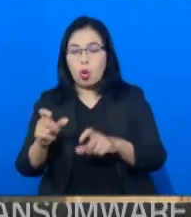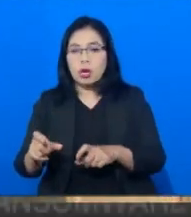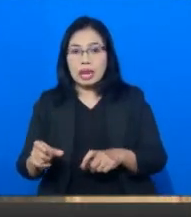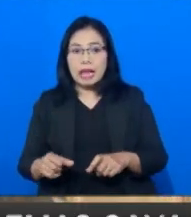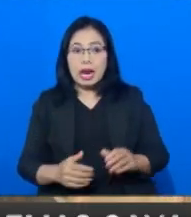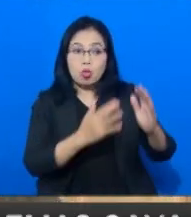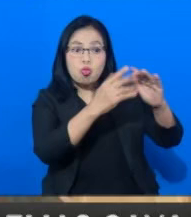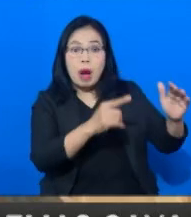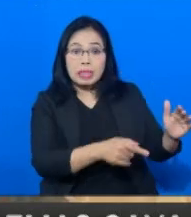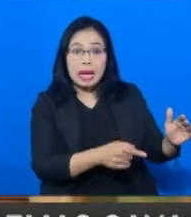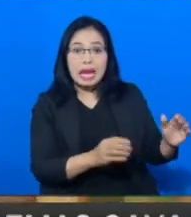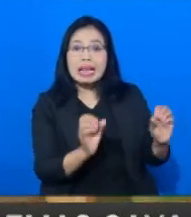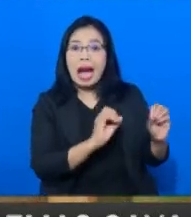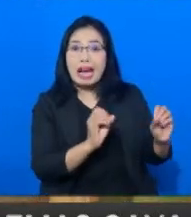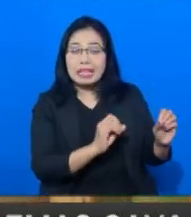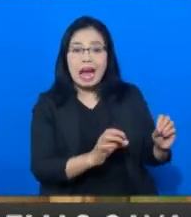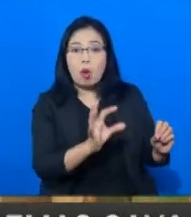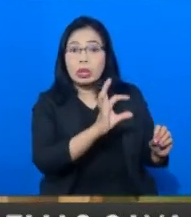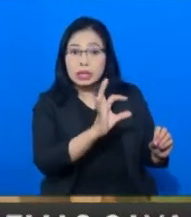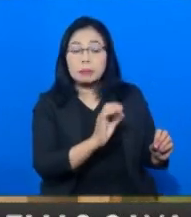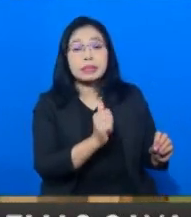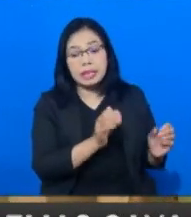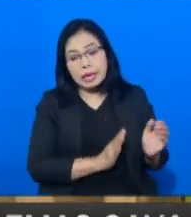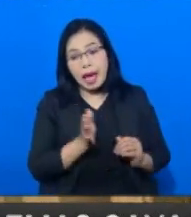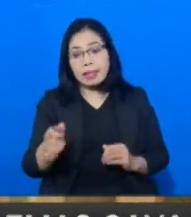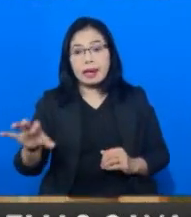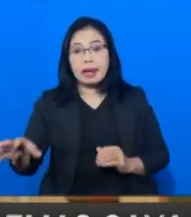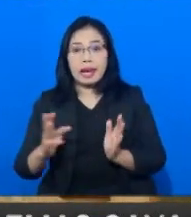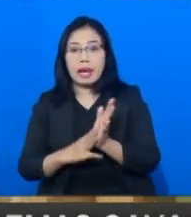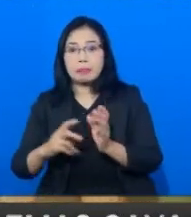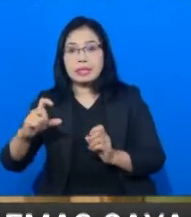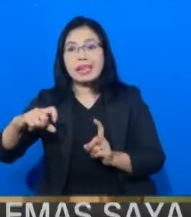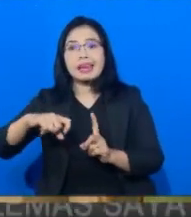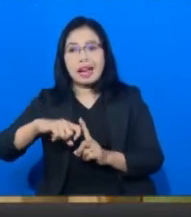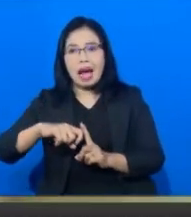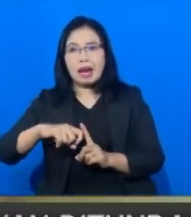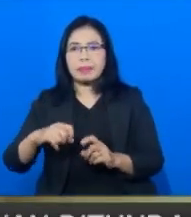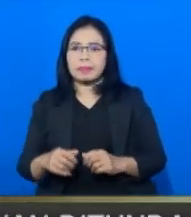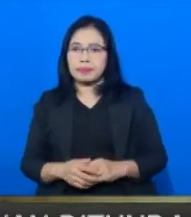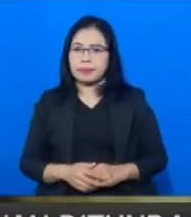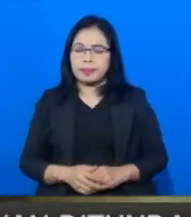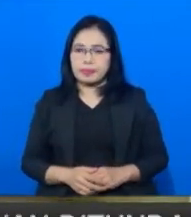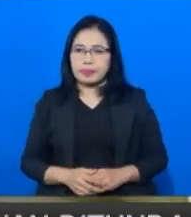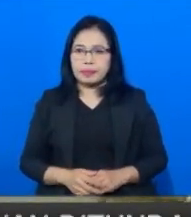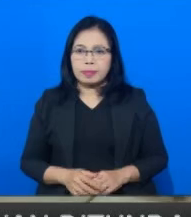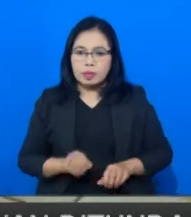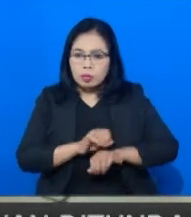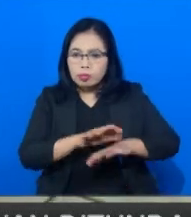Besar Kebijakan Publik Universitas Trisakti ini mengatakan dibutuhkan sekitar 6-7 juta MCK di